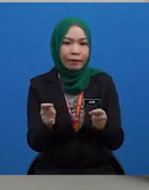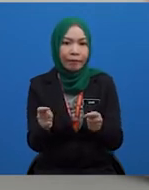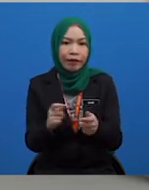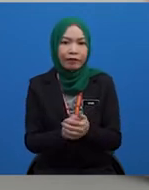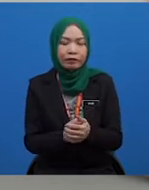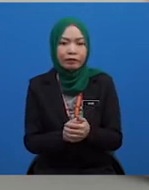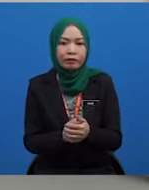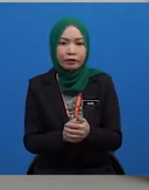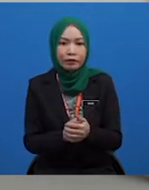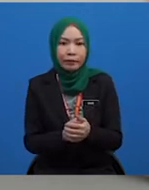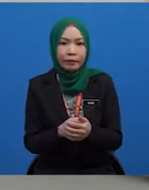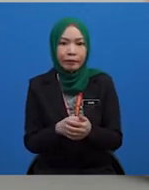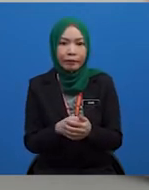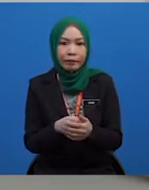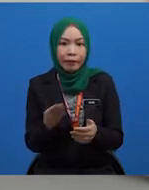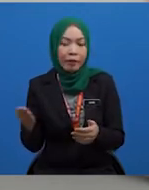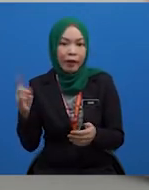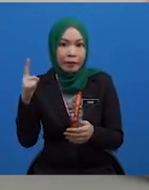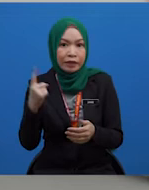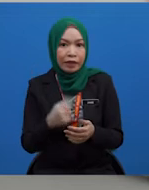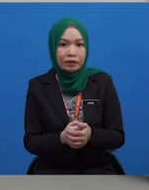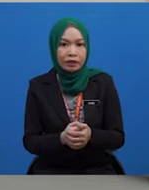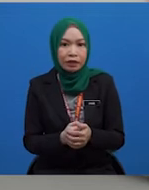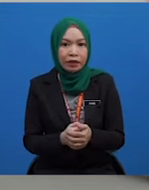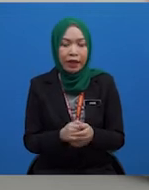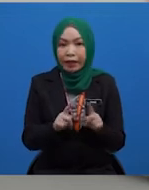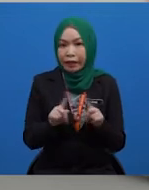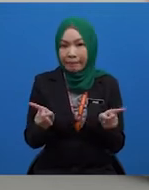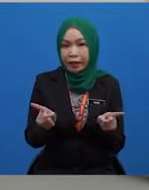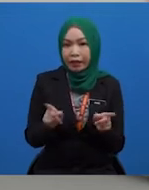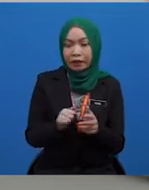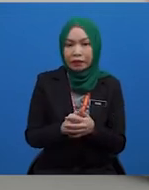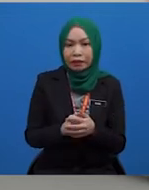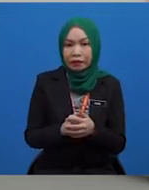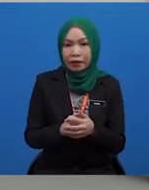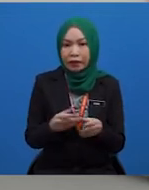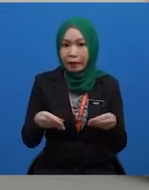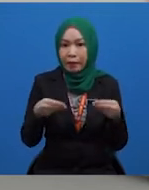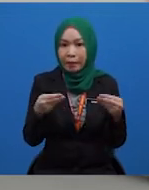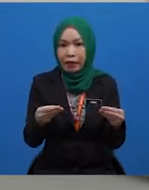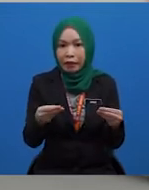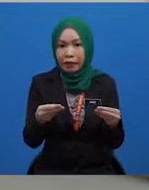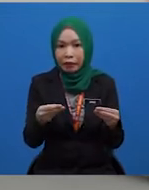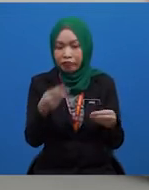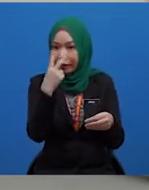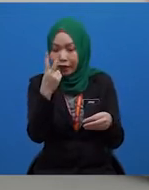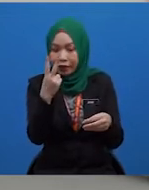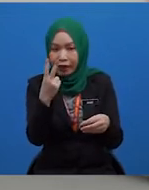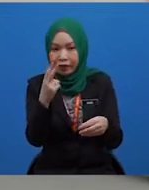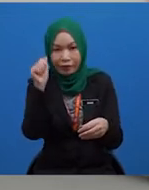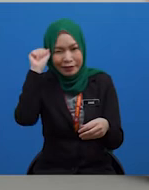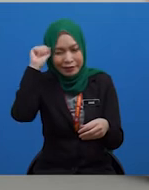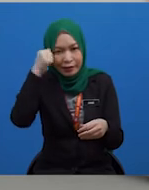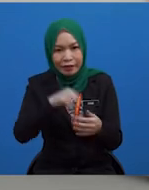beroperasi di kesemua kawasan tetapi memberi perhatian yang serius